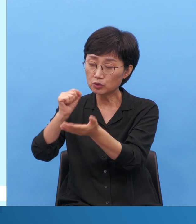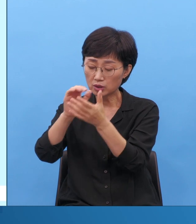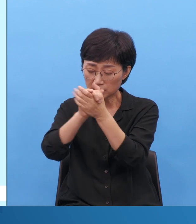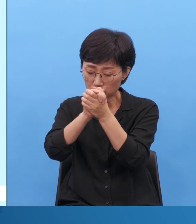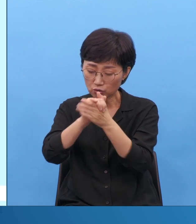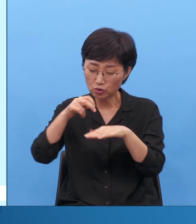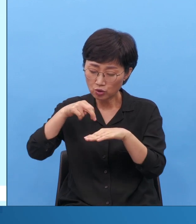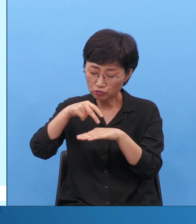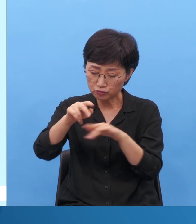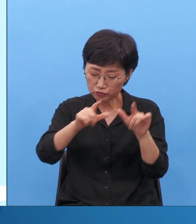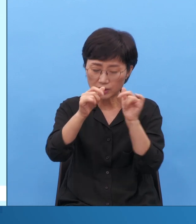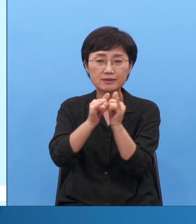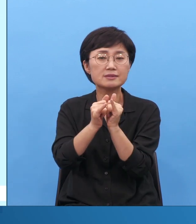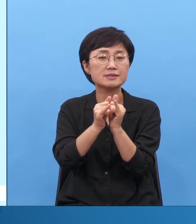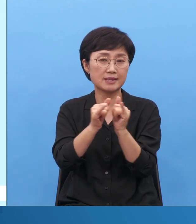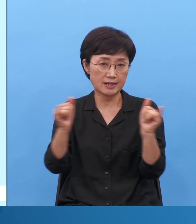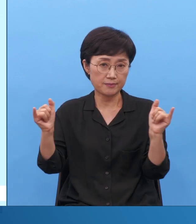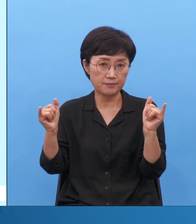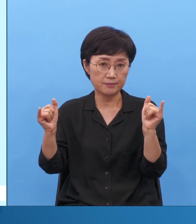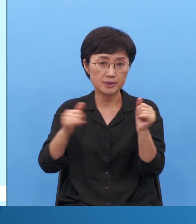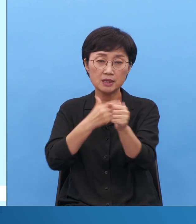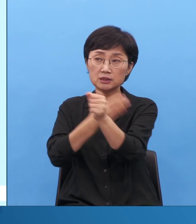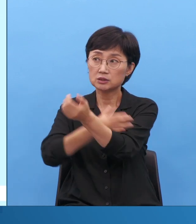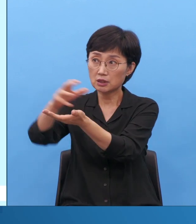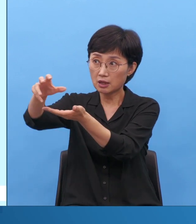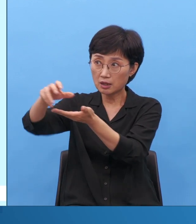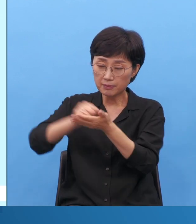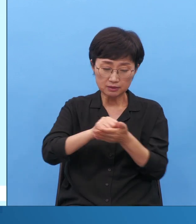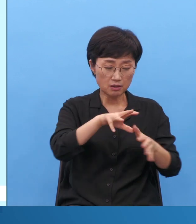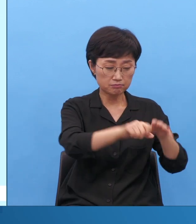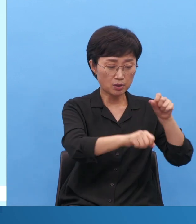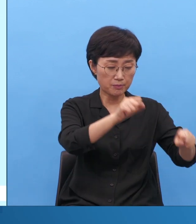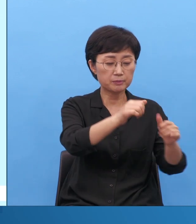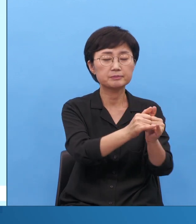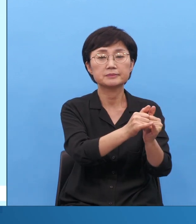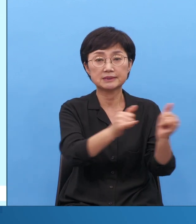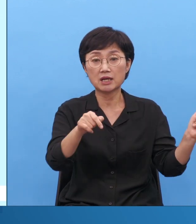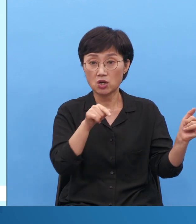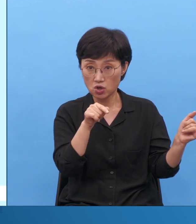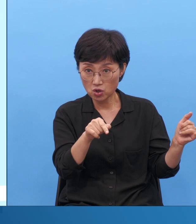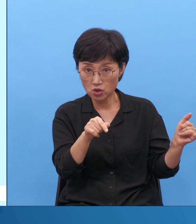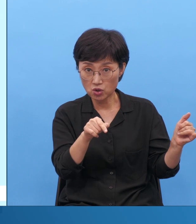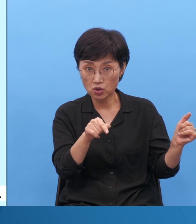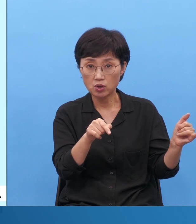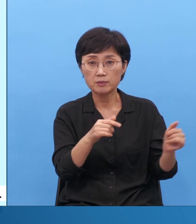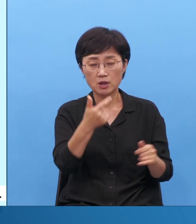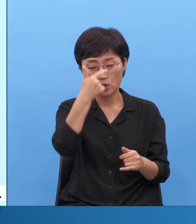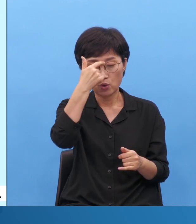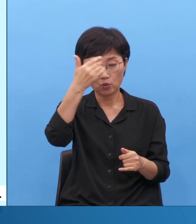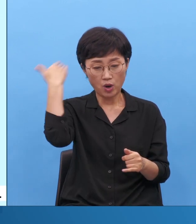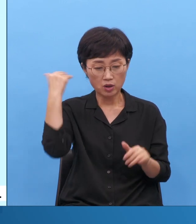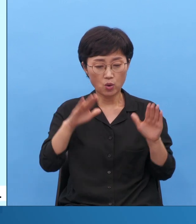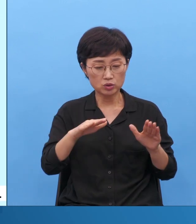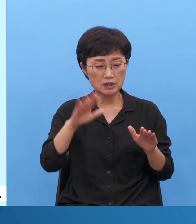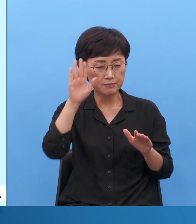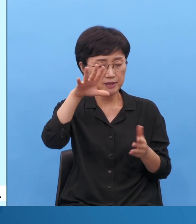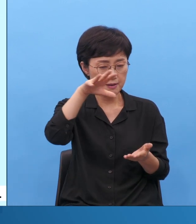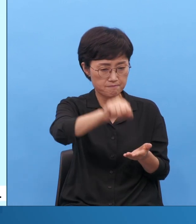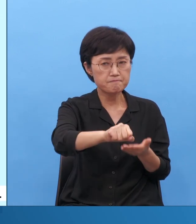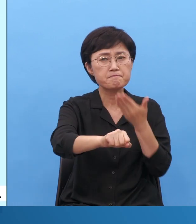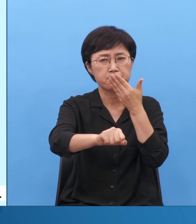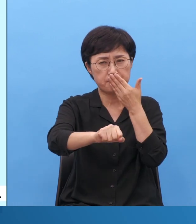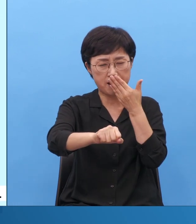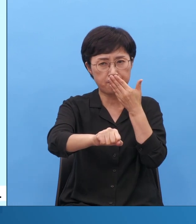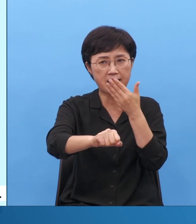하나님의 능력으로 전 세계를 살리는 정복자의 본질을 회복하는 것이 과거와 오늘, 미래를 정복하는 필수